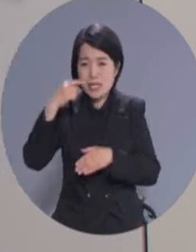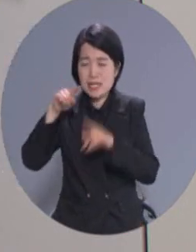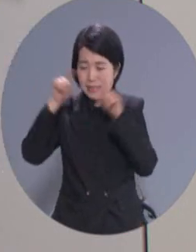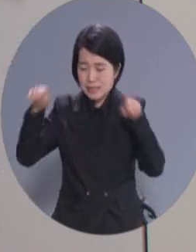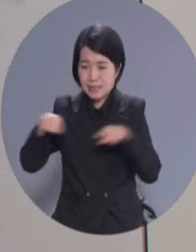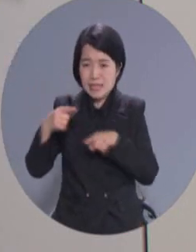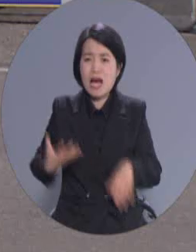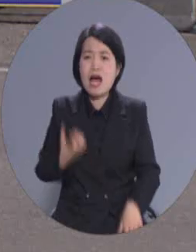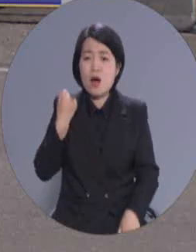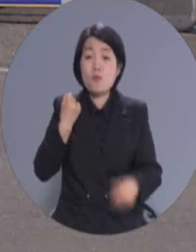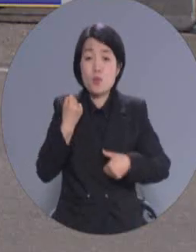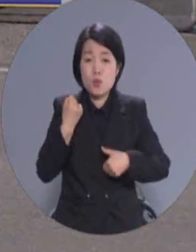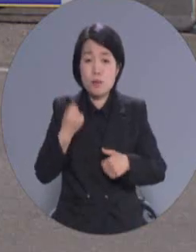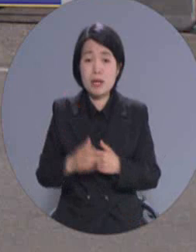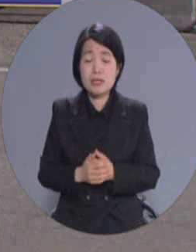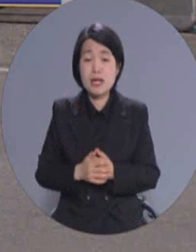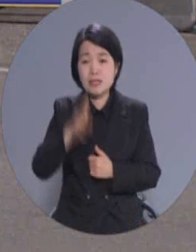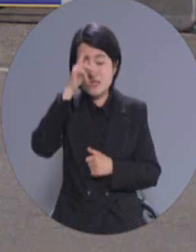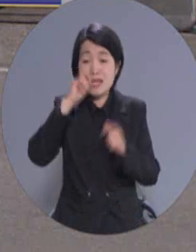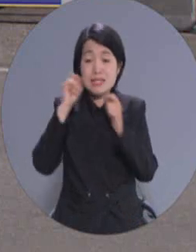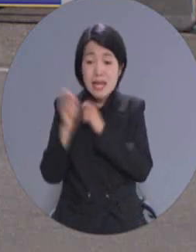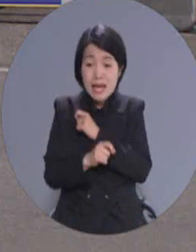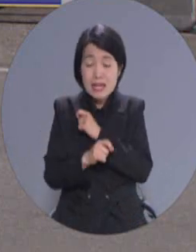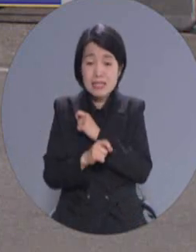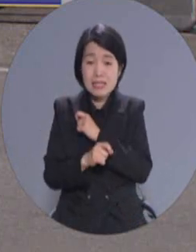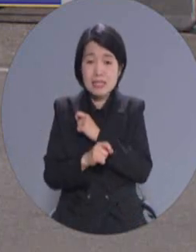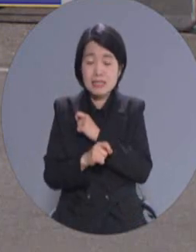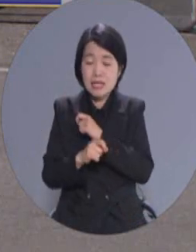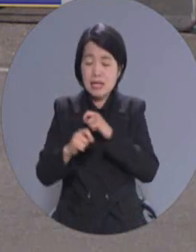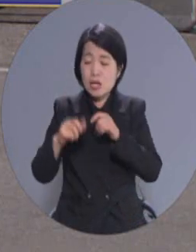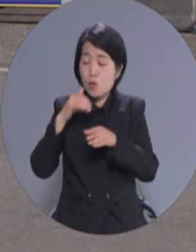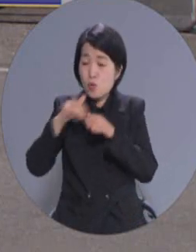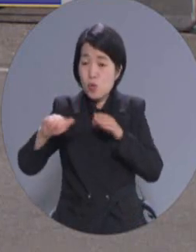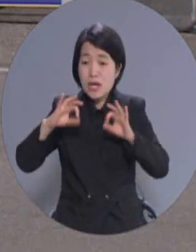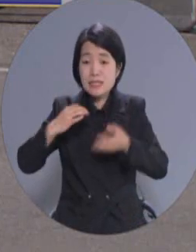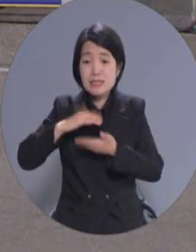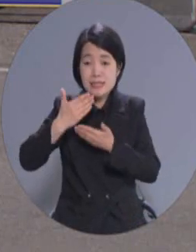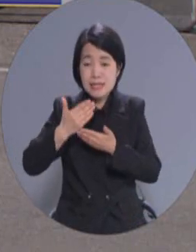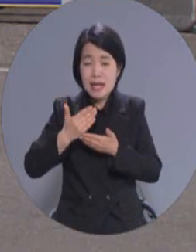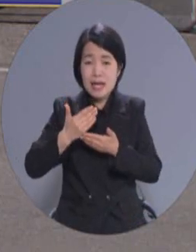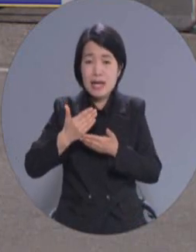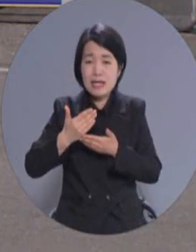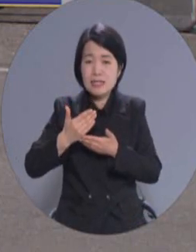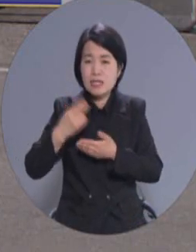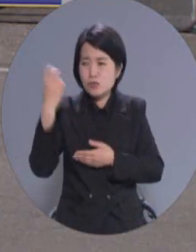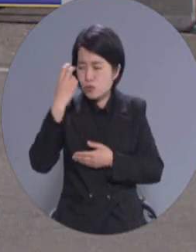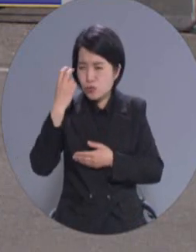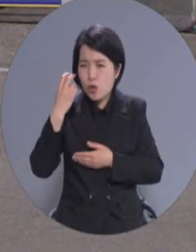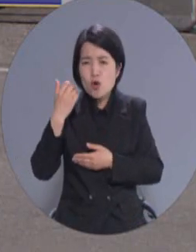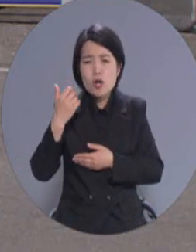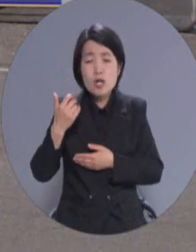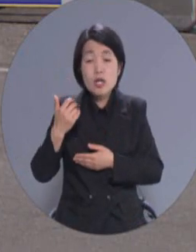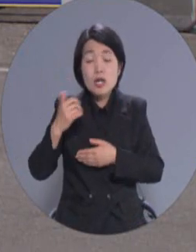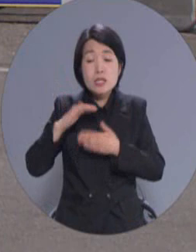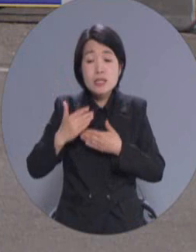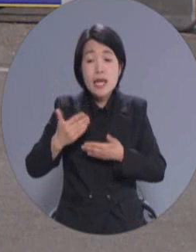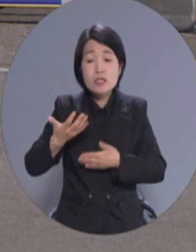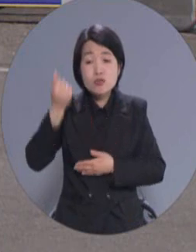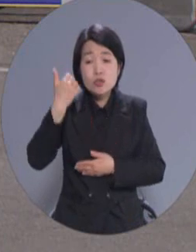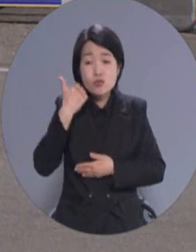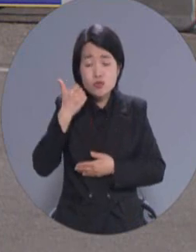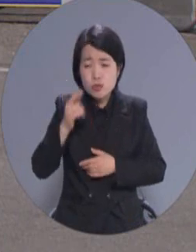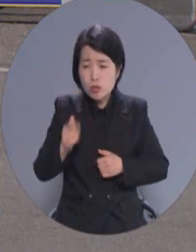중요합니다. 경찰은 사기 거래에 사용된 계좌에 대한 압수수색 영장을 발부받아 통장의 실제 소유주를 추적하고